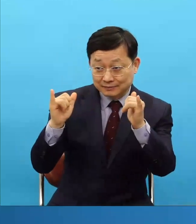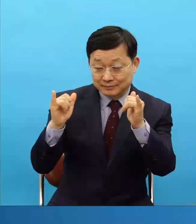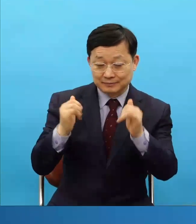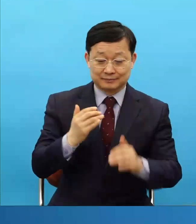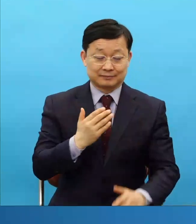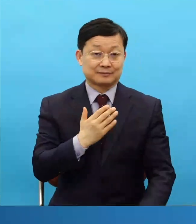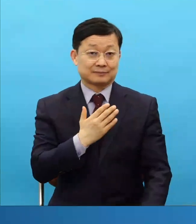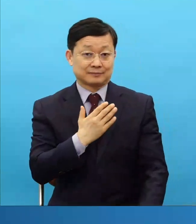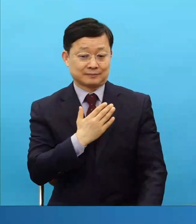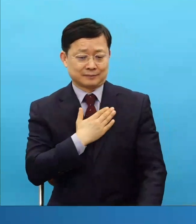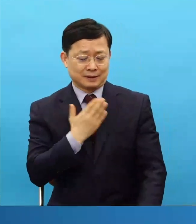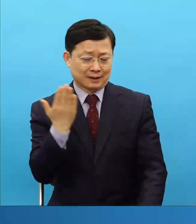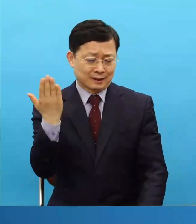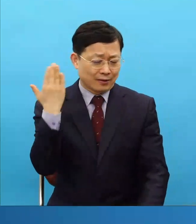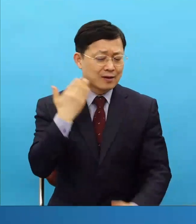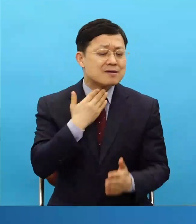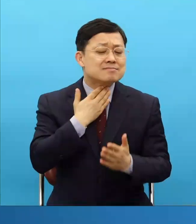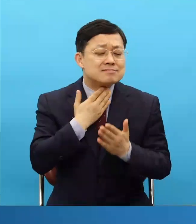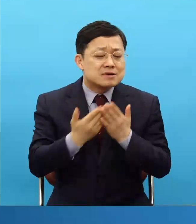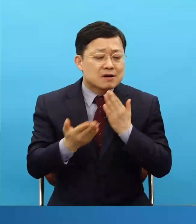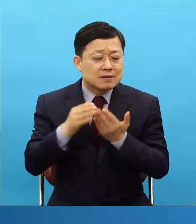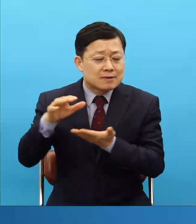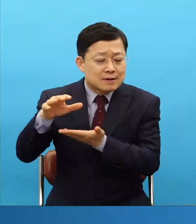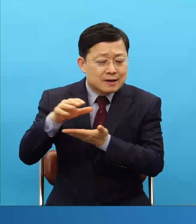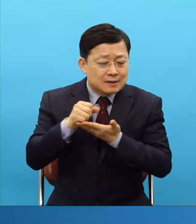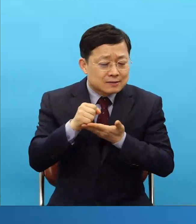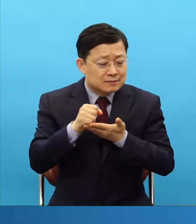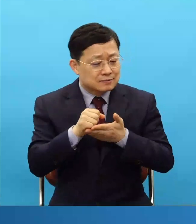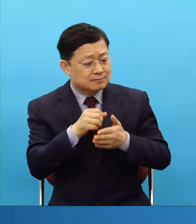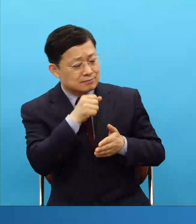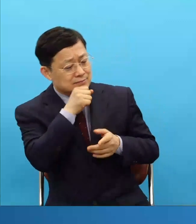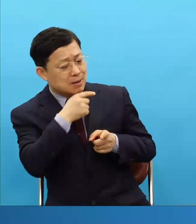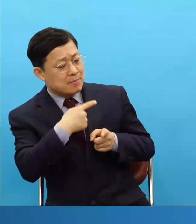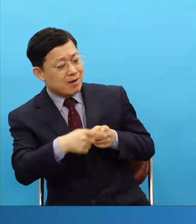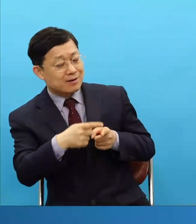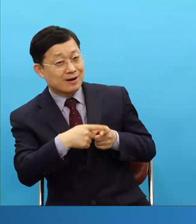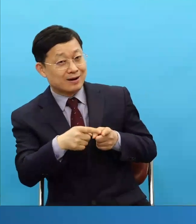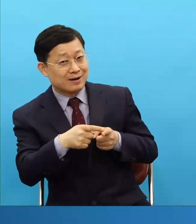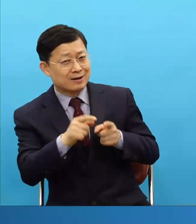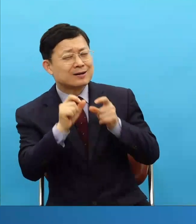있었던 경험 가지고 지금을 판단하고 있을 겁니다. But the majority of